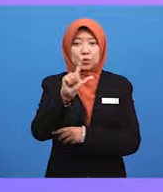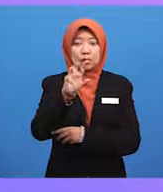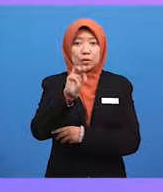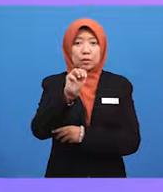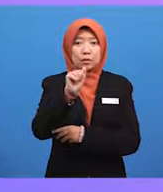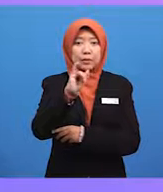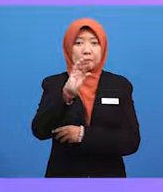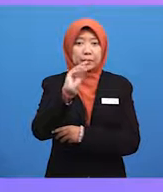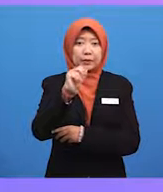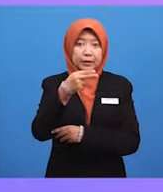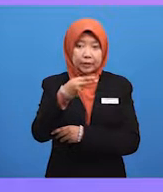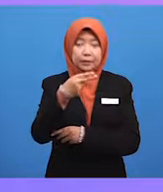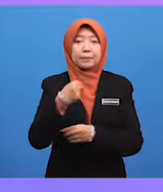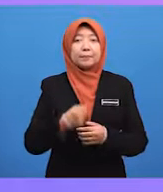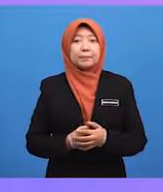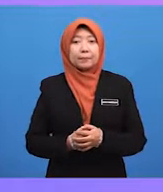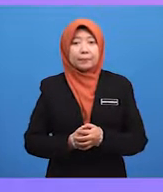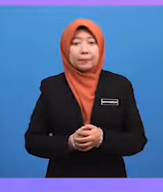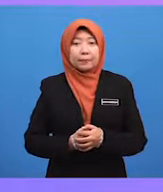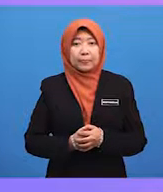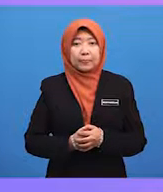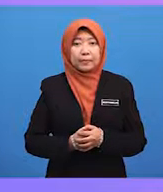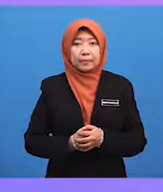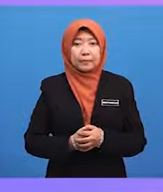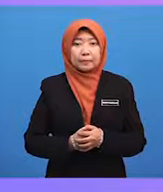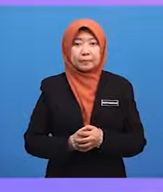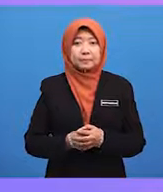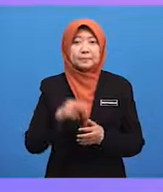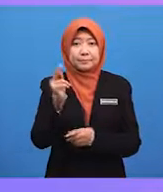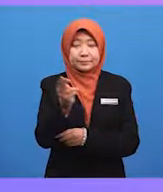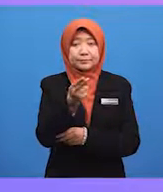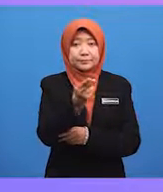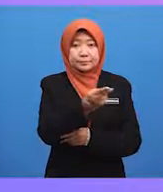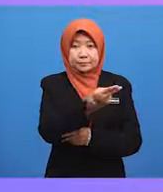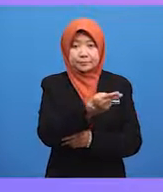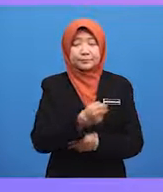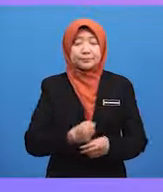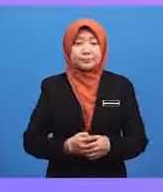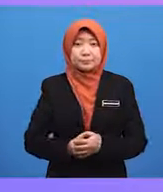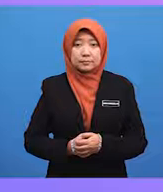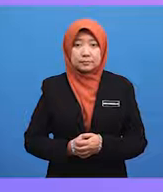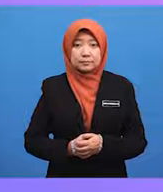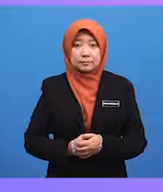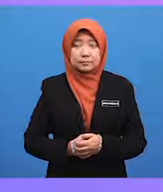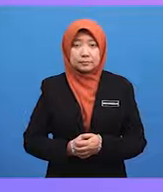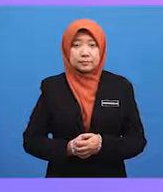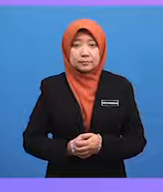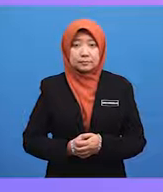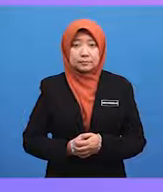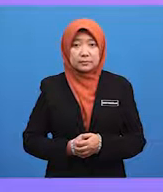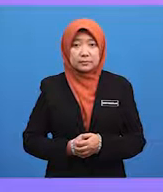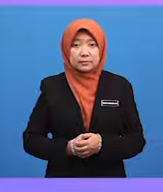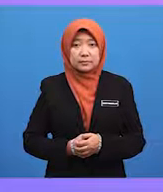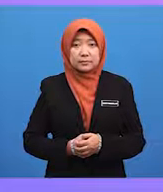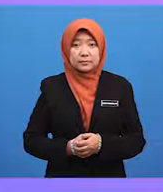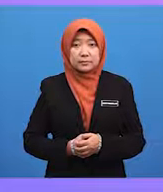72. A'udzu billahi minasyaitonir rajim. Laqad kafara allazina qalu